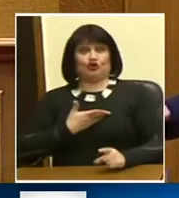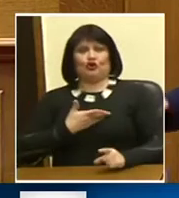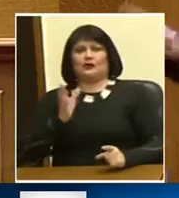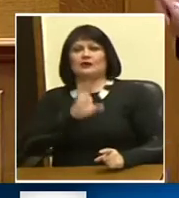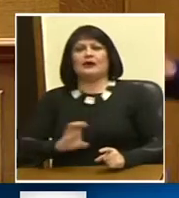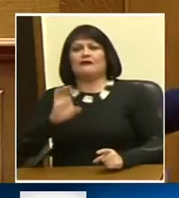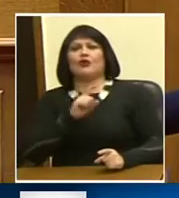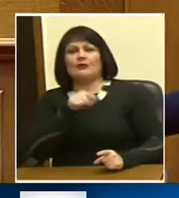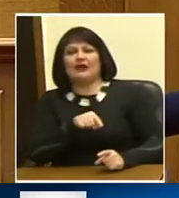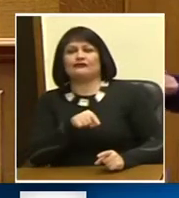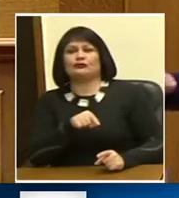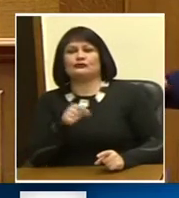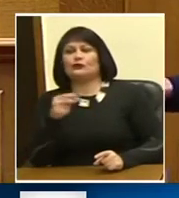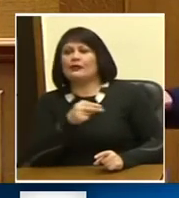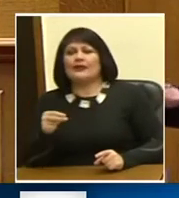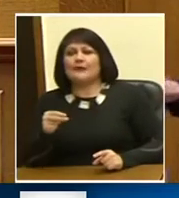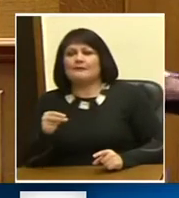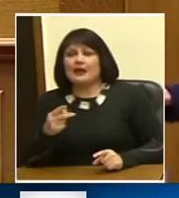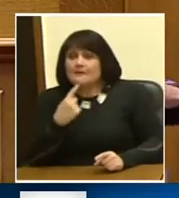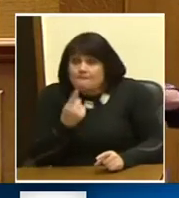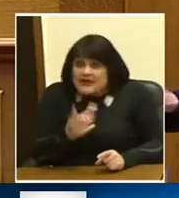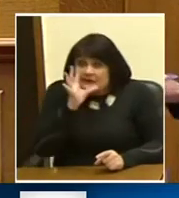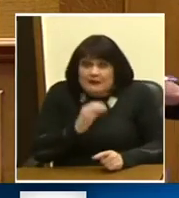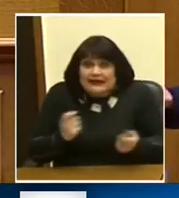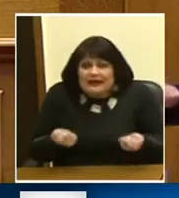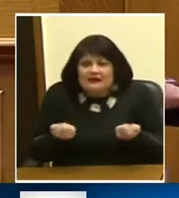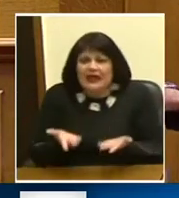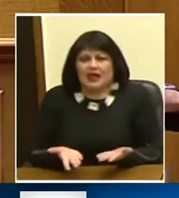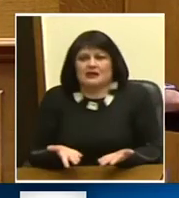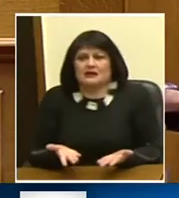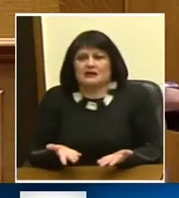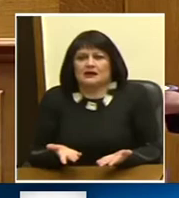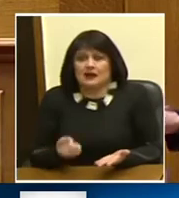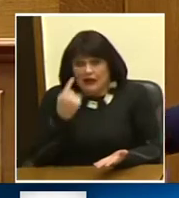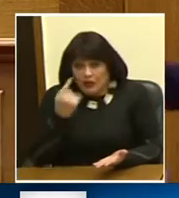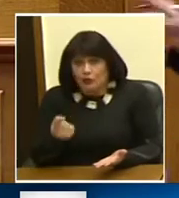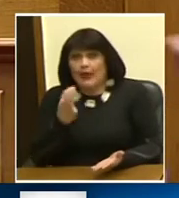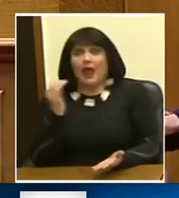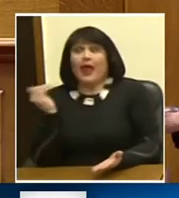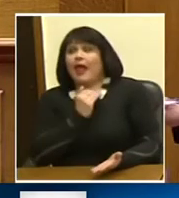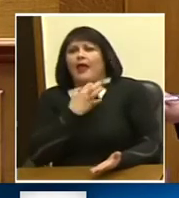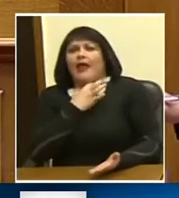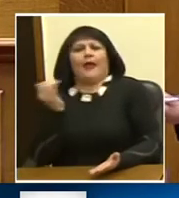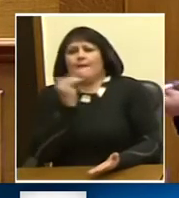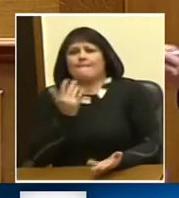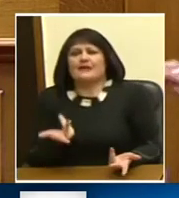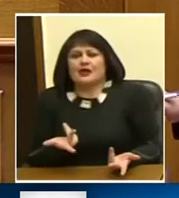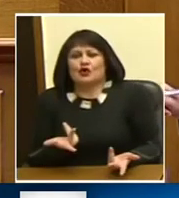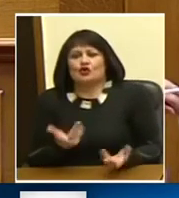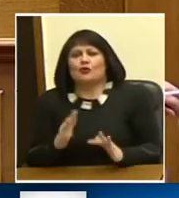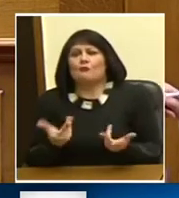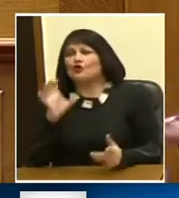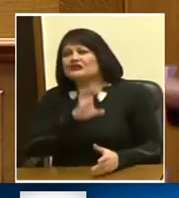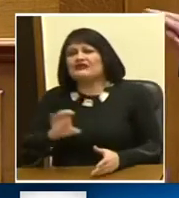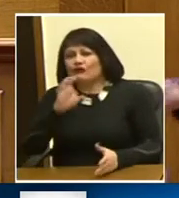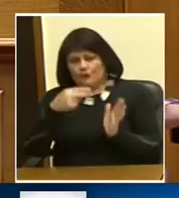πρέπει να δείτε τι συμβαίνει πραγματικά και να δούμε το κατεπήγοντος είναι πως μία Ευρώπη με τους θεσμούς